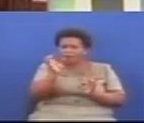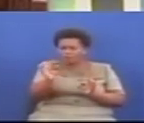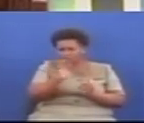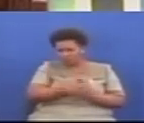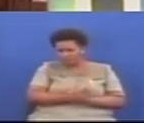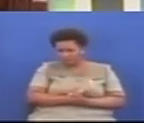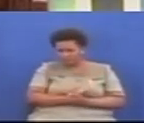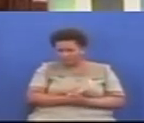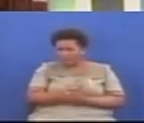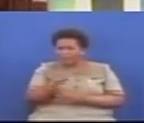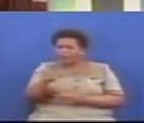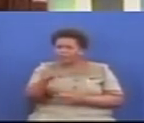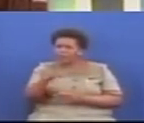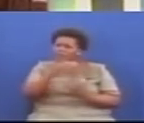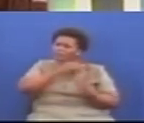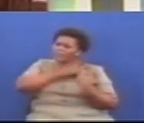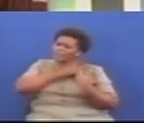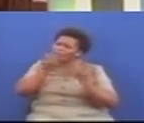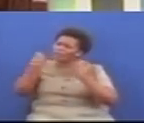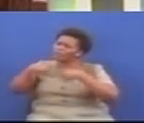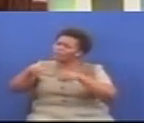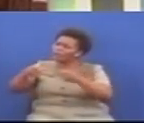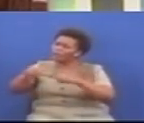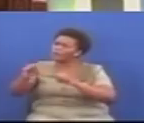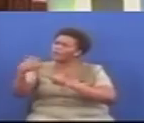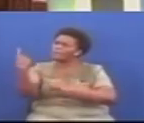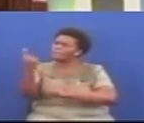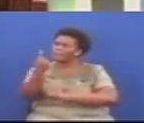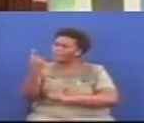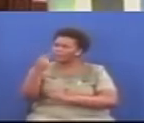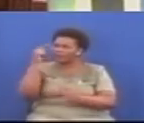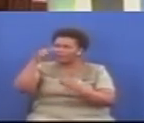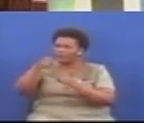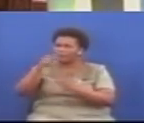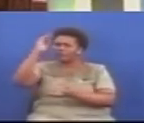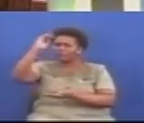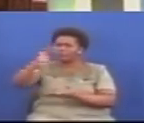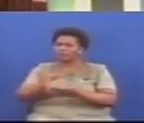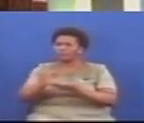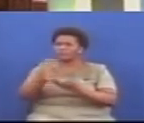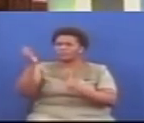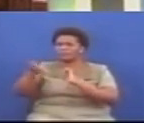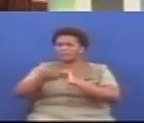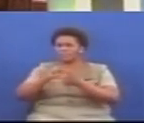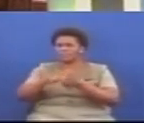yake itakuwa ni kudili tu na bodaboda ili kuweza kupunguza haya matatizo yao?